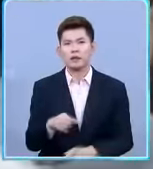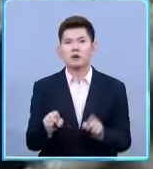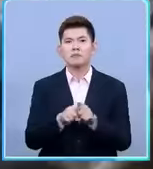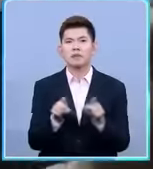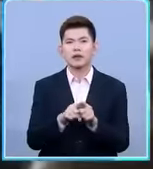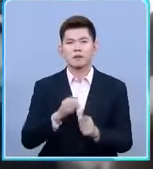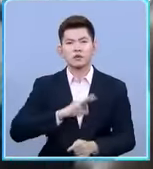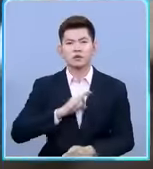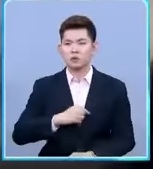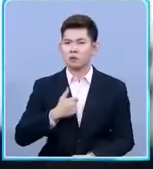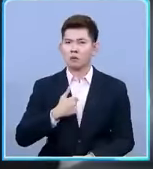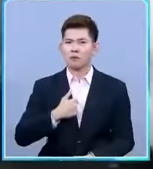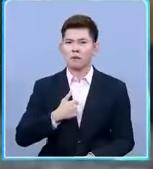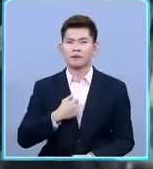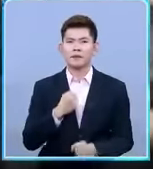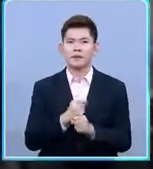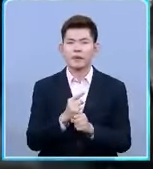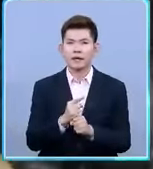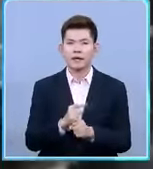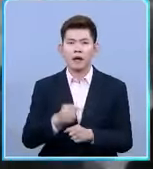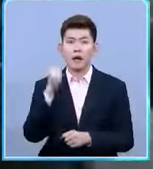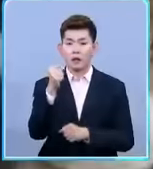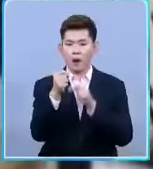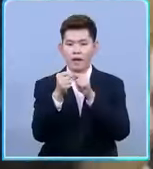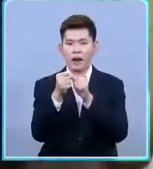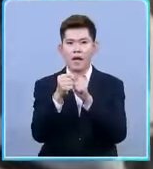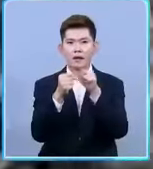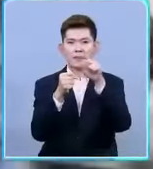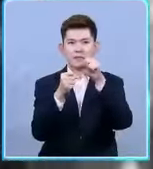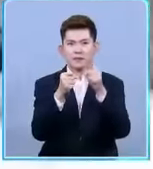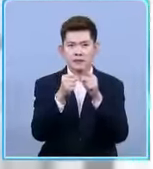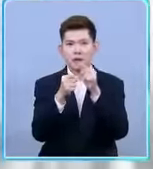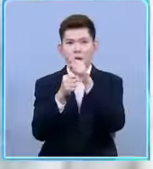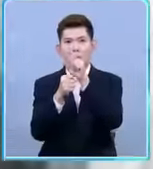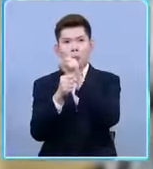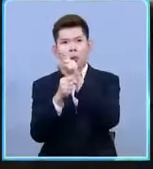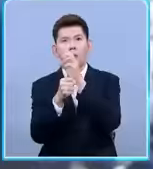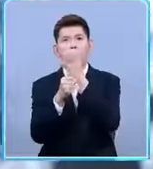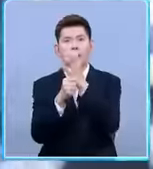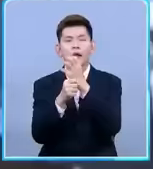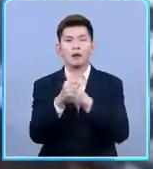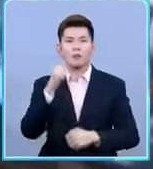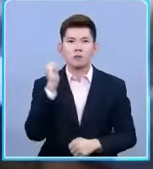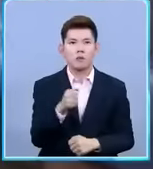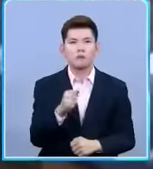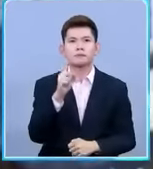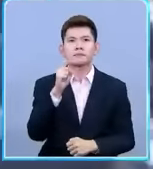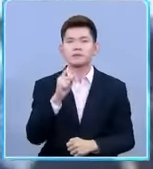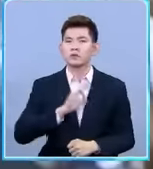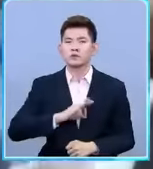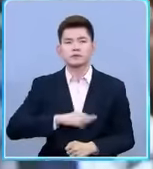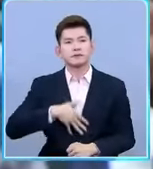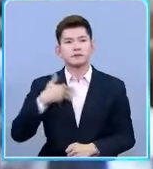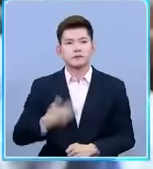ม่เข้า แบบนั้น ใช่ไหมฮะซึ่งก็แน่นอนนะก็มีอีกหนึ่งตัวละครที่เข้ามาเกี่ยวข้องกับเรื่องนี้ก็คือทาง